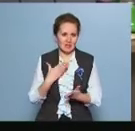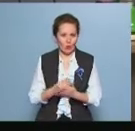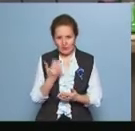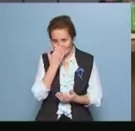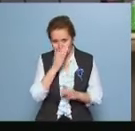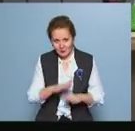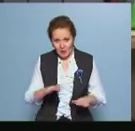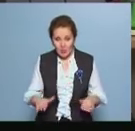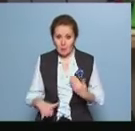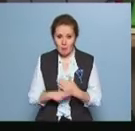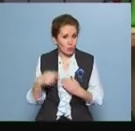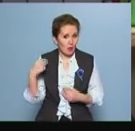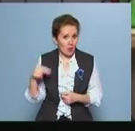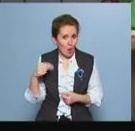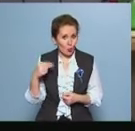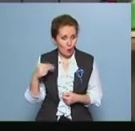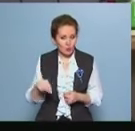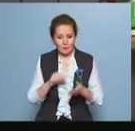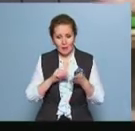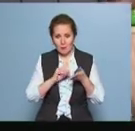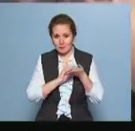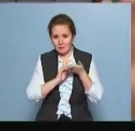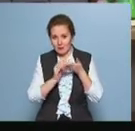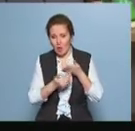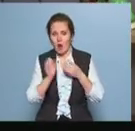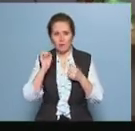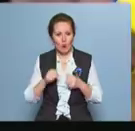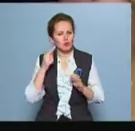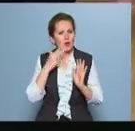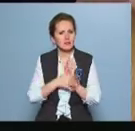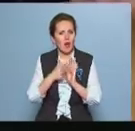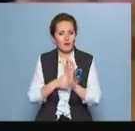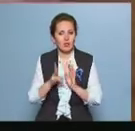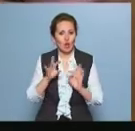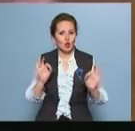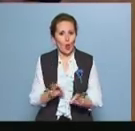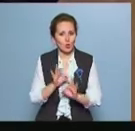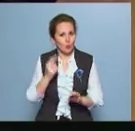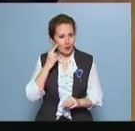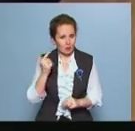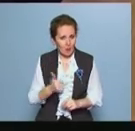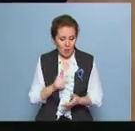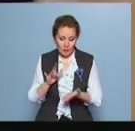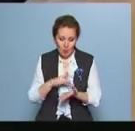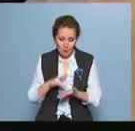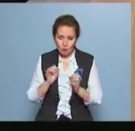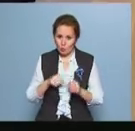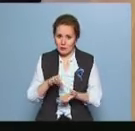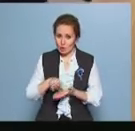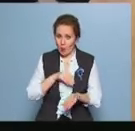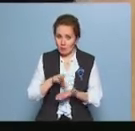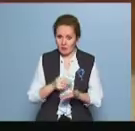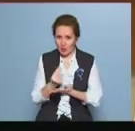при помощи этих колокольчиков с надписями на шрифте Брайля можно осваивать нотную грамоту. А на таком планшете теперь может скопировать рисунок любой